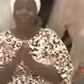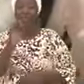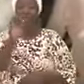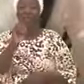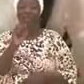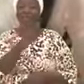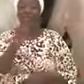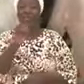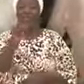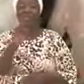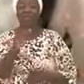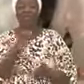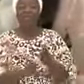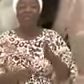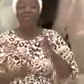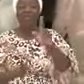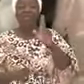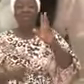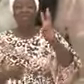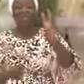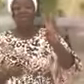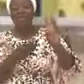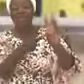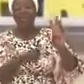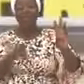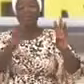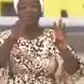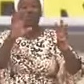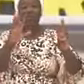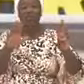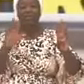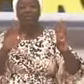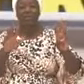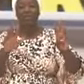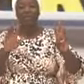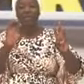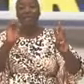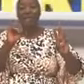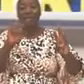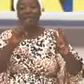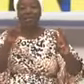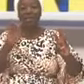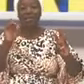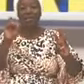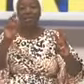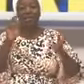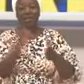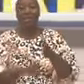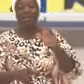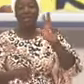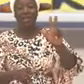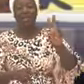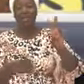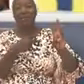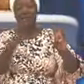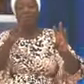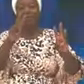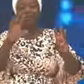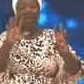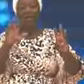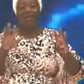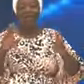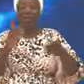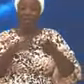ezequel 36 ans 25 e 36 desquels 20 cents je répandrai